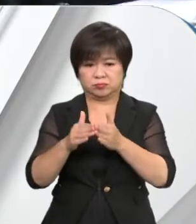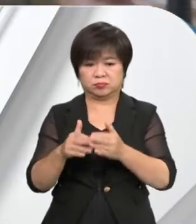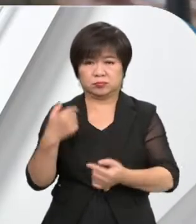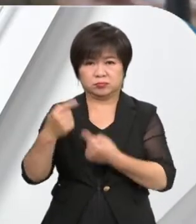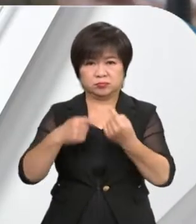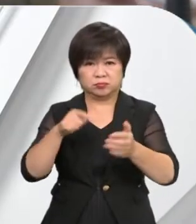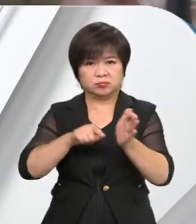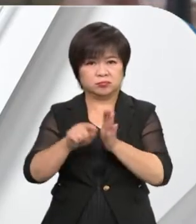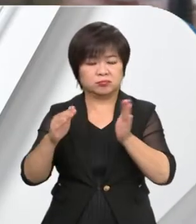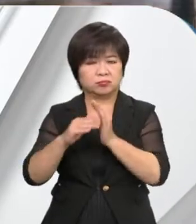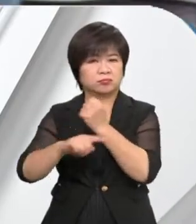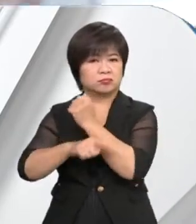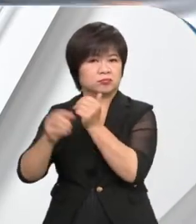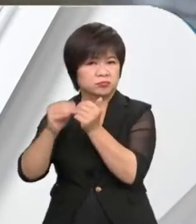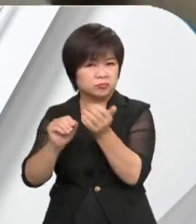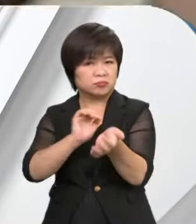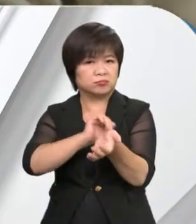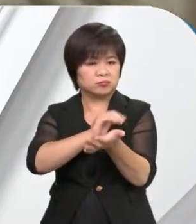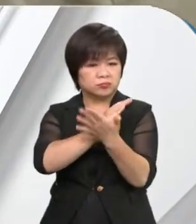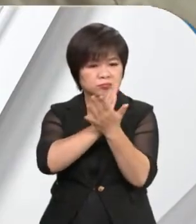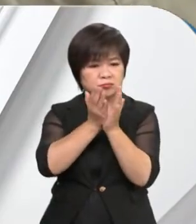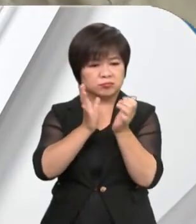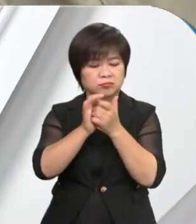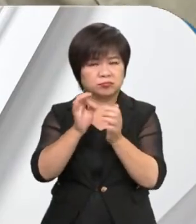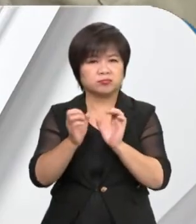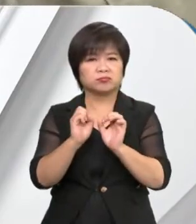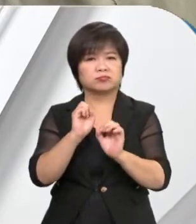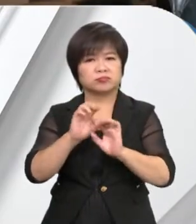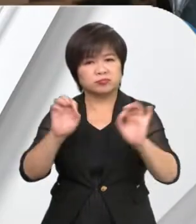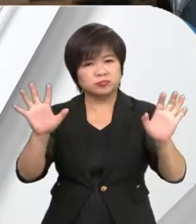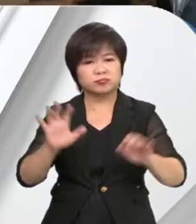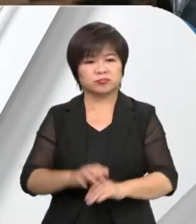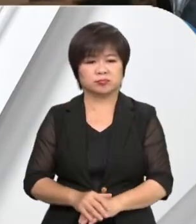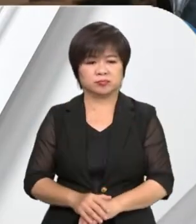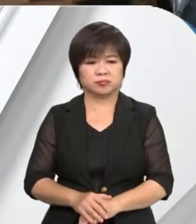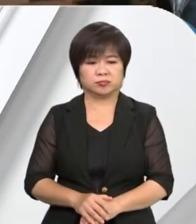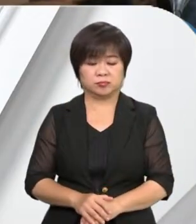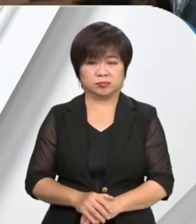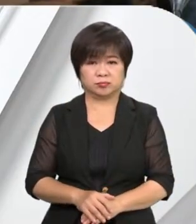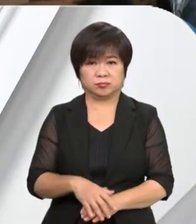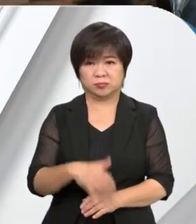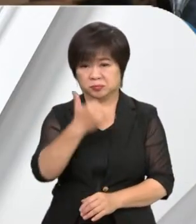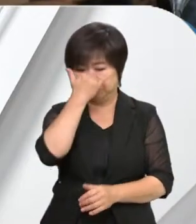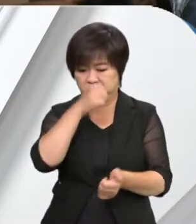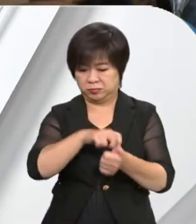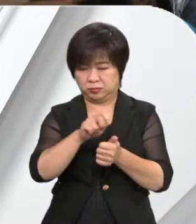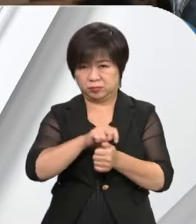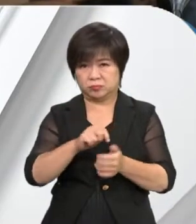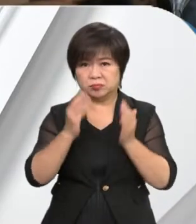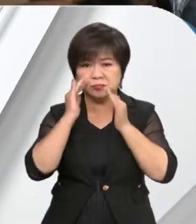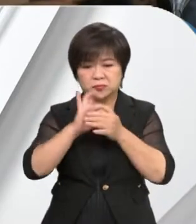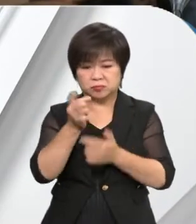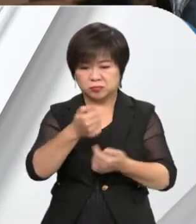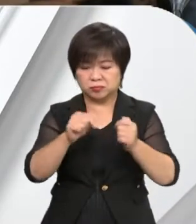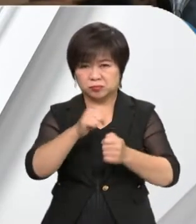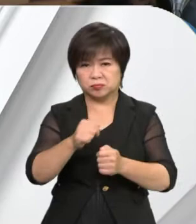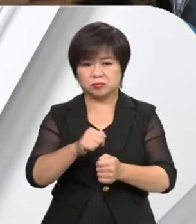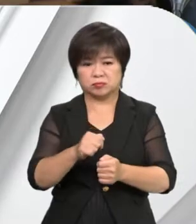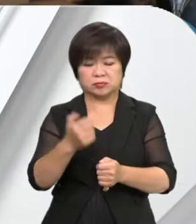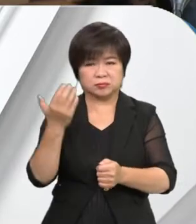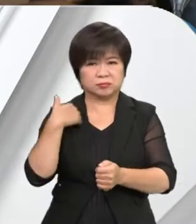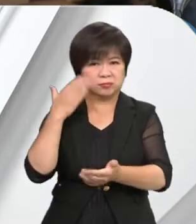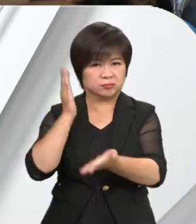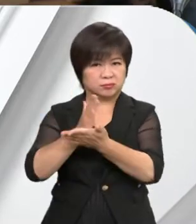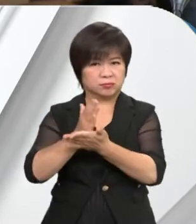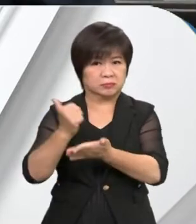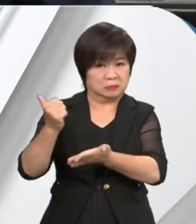专家对法治同医疗观点表达意见。 含瘦肉精猪只从禁止到开放进口，它这个